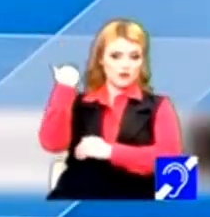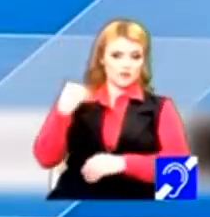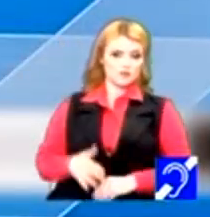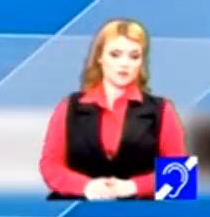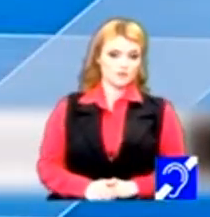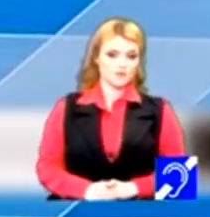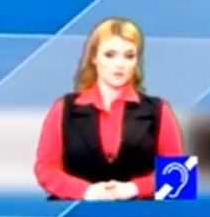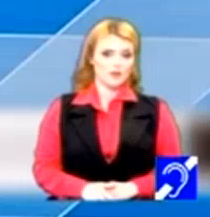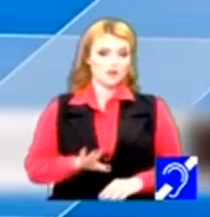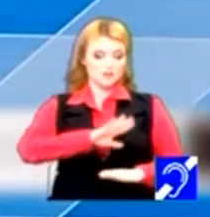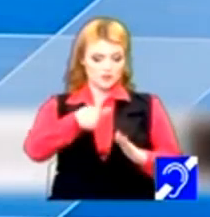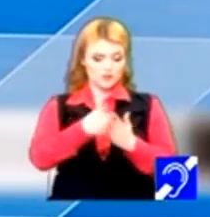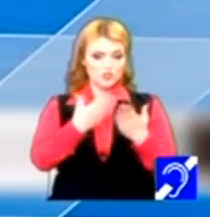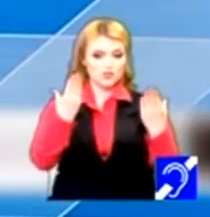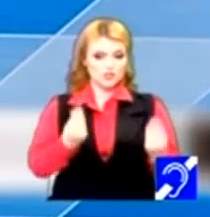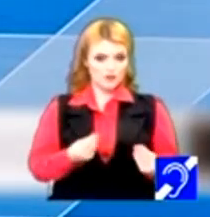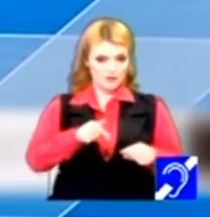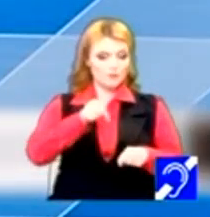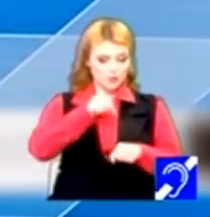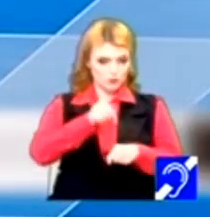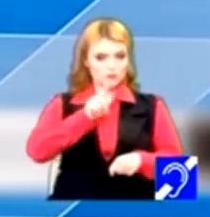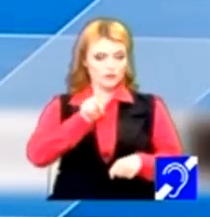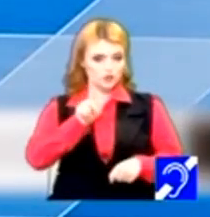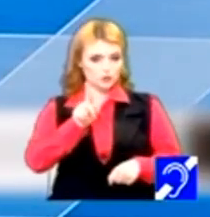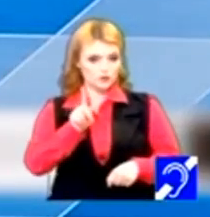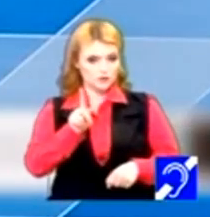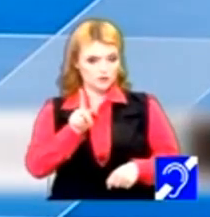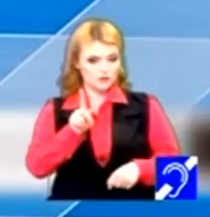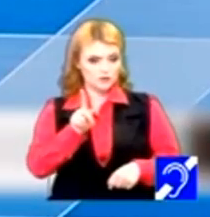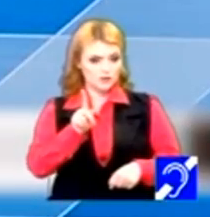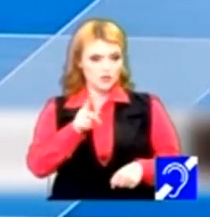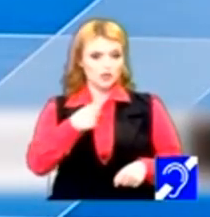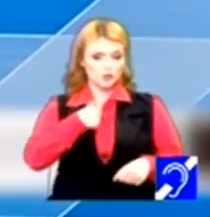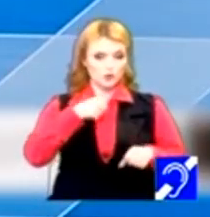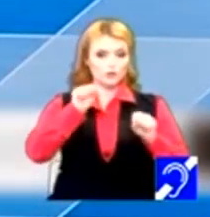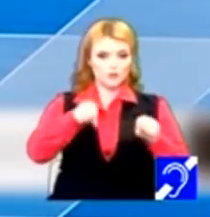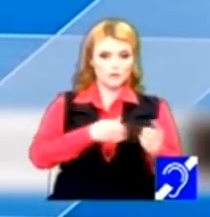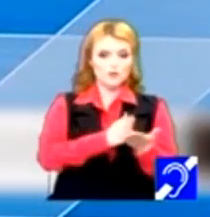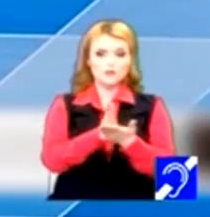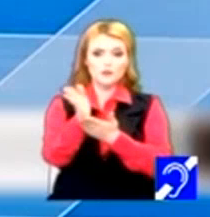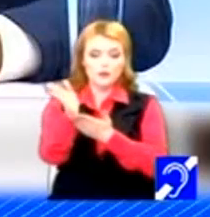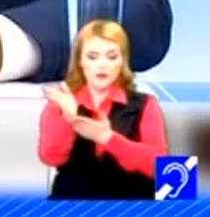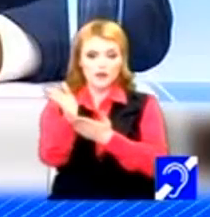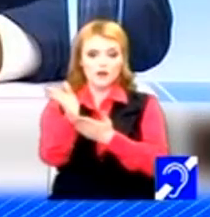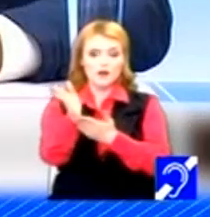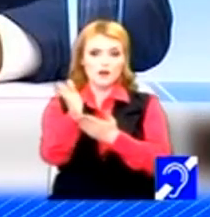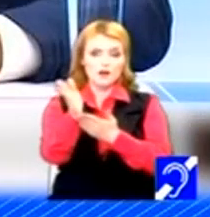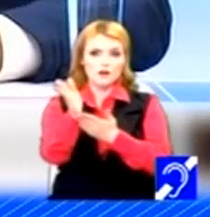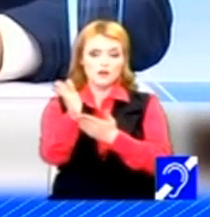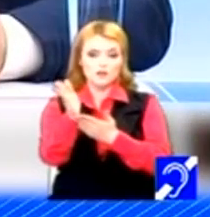acest moment ați sesizat semnale că ne putem îndrepta spre o nouă capturare a